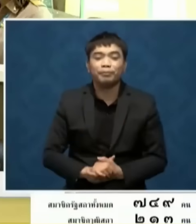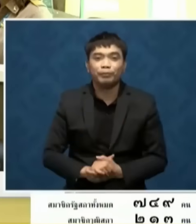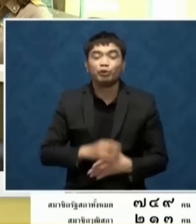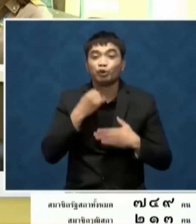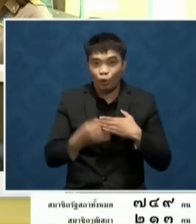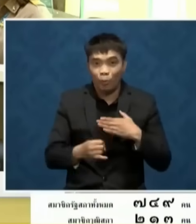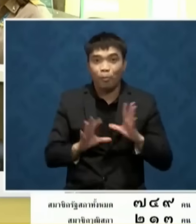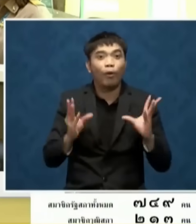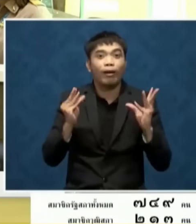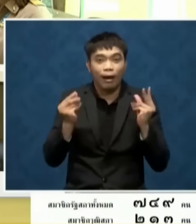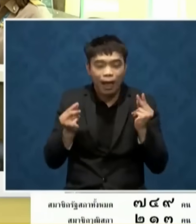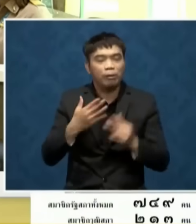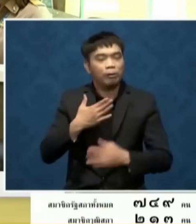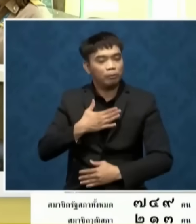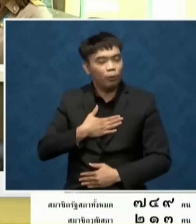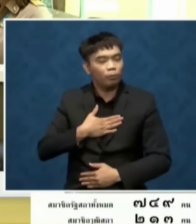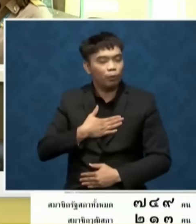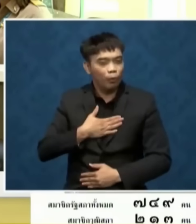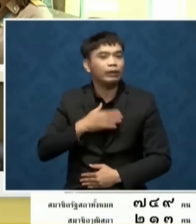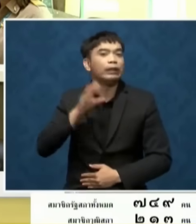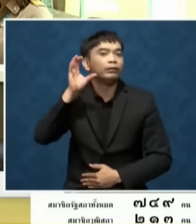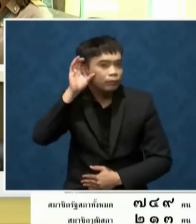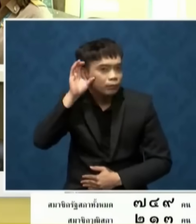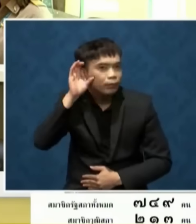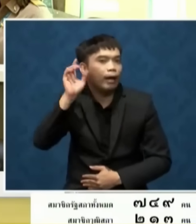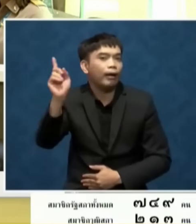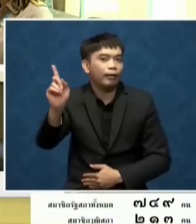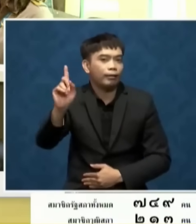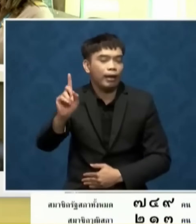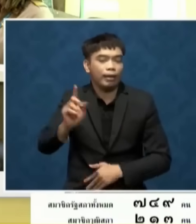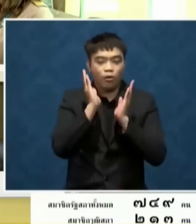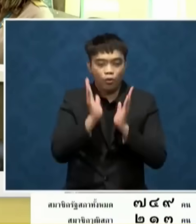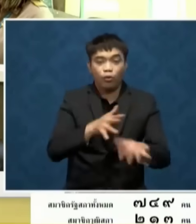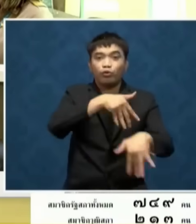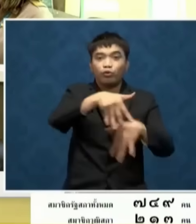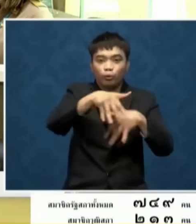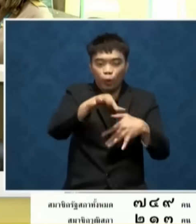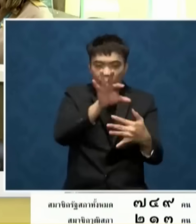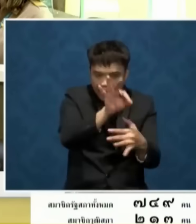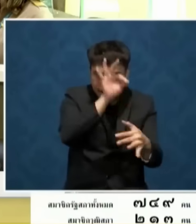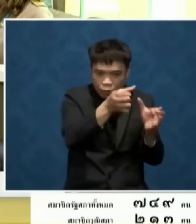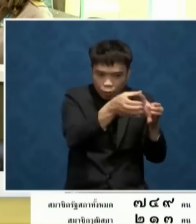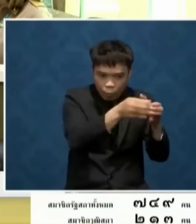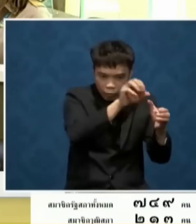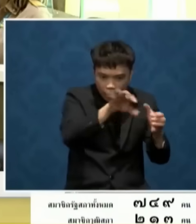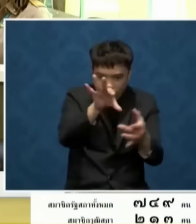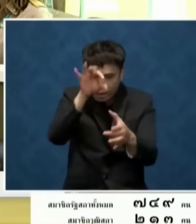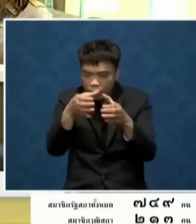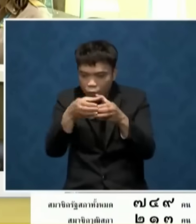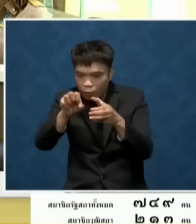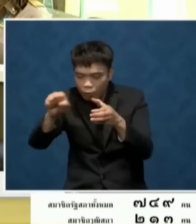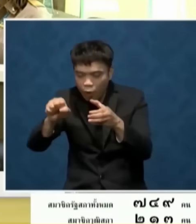นนายกรัฐมนตรีนะคะแล้วก็บอกว่าคำว่าบุคคลที่สมควรอยากให้ที่ประชุมเนี่ยพิจารณาเป็นสำคัญซึ่งนายพิธ